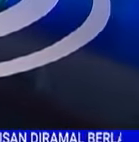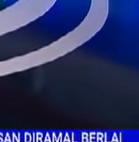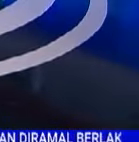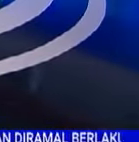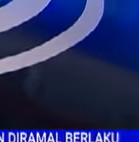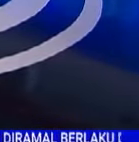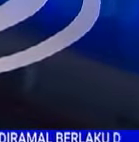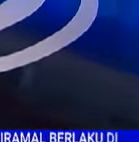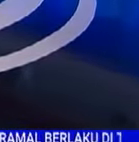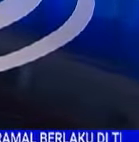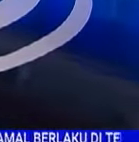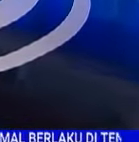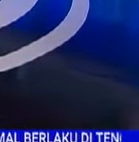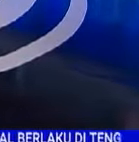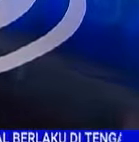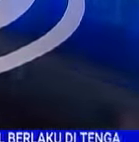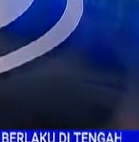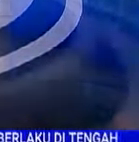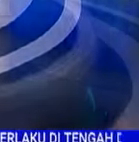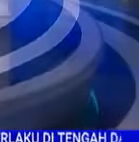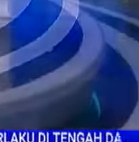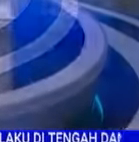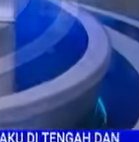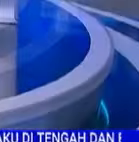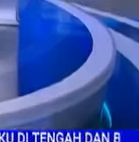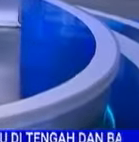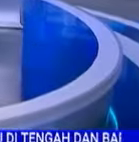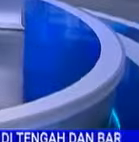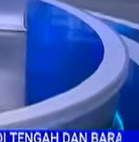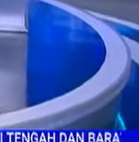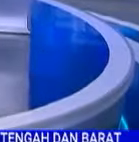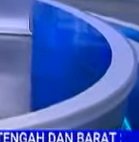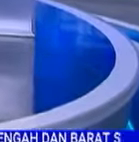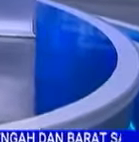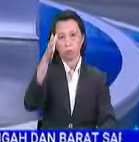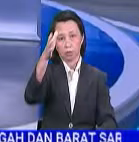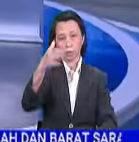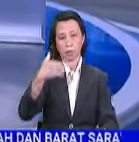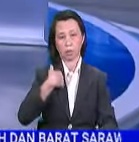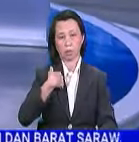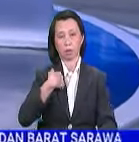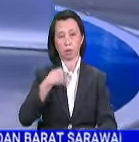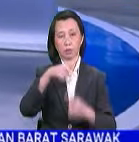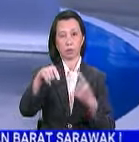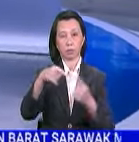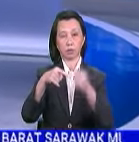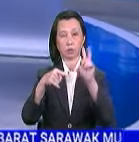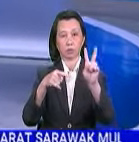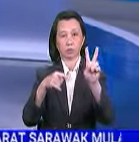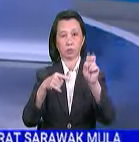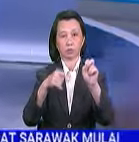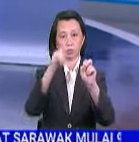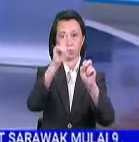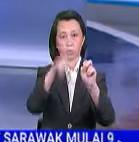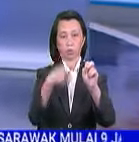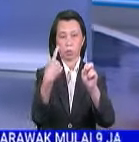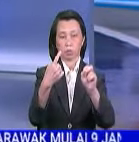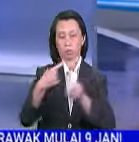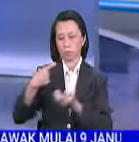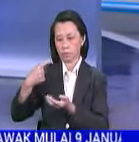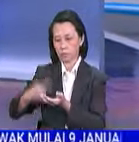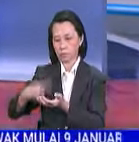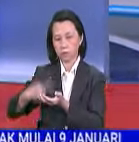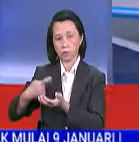Satu mesyuarat khas penggal keempat Parlimen ke-14 akan diadakan pada 20 Januari ini membincangkan